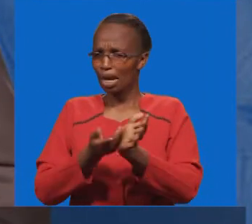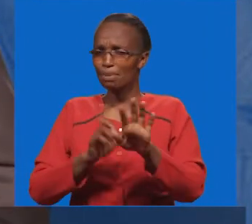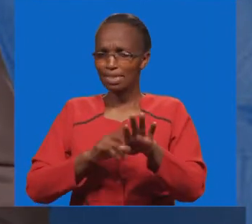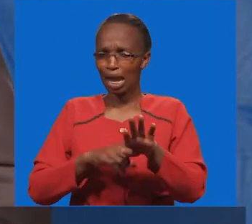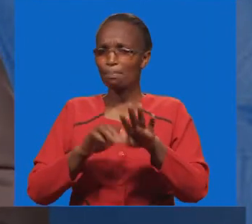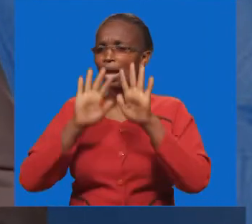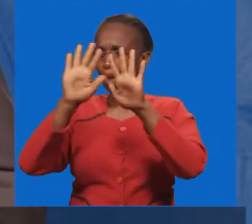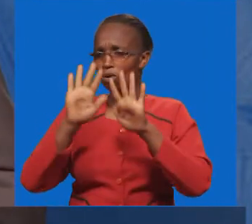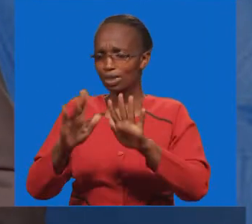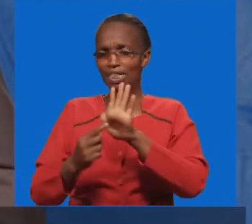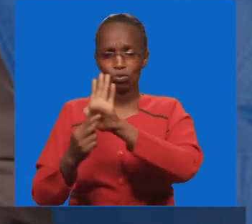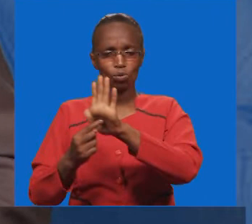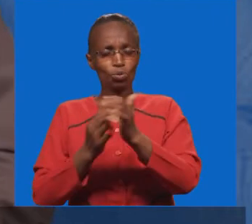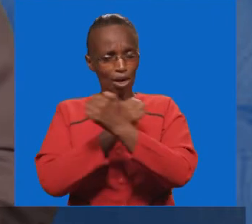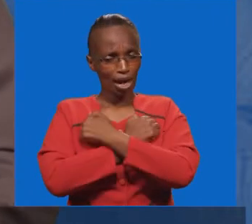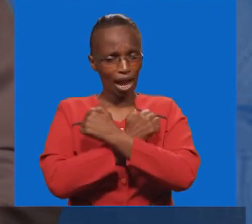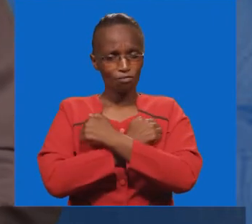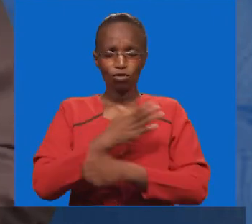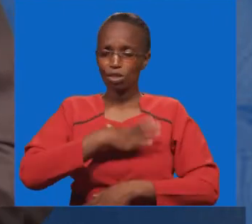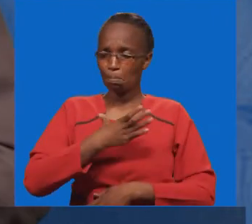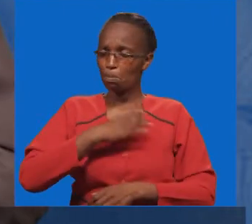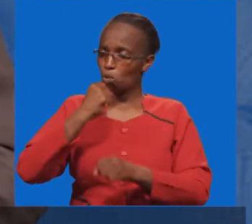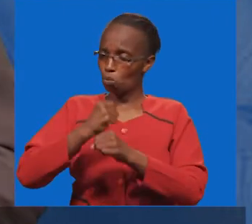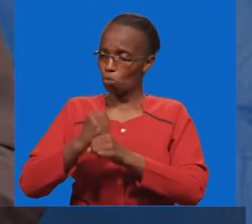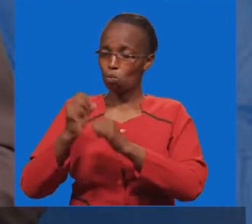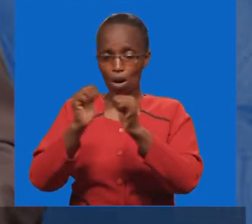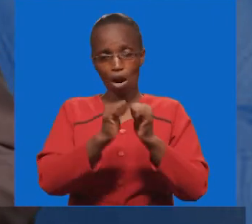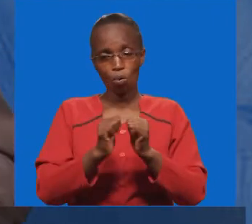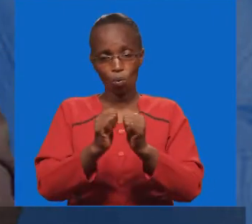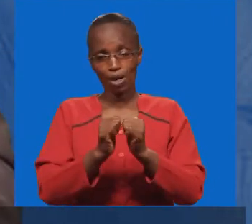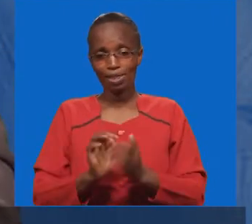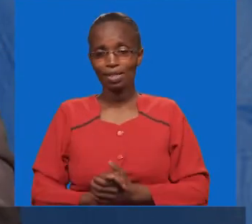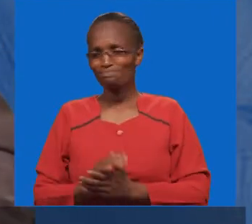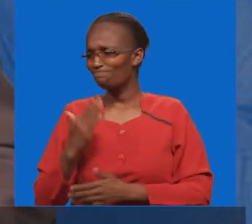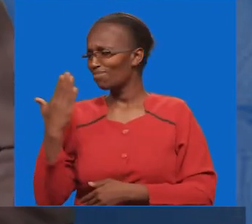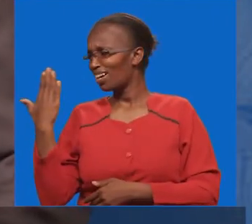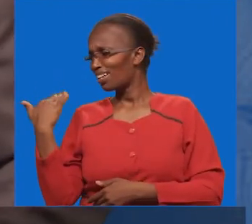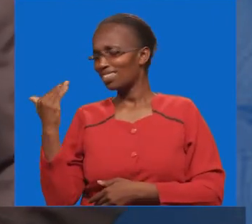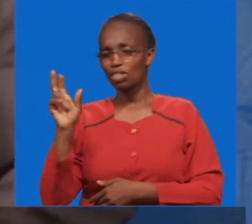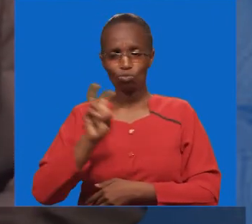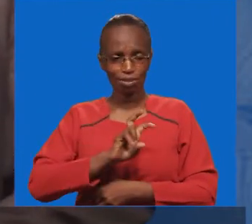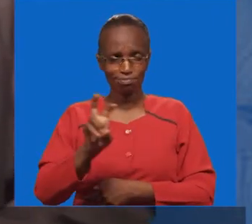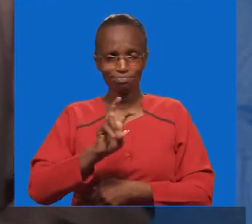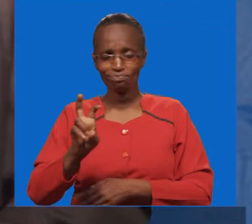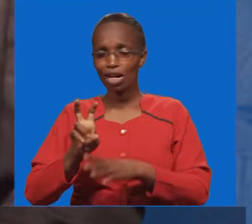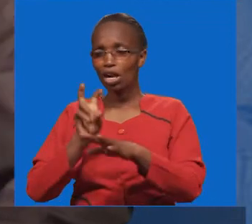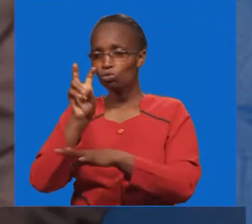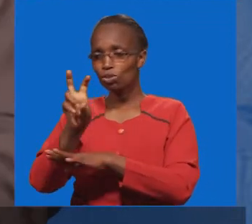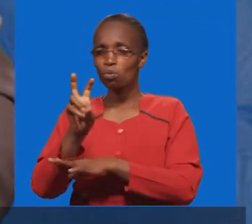ambaye tuko naye. Hata ni vizuri kuonyesha upendo hata kwa wafanyikazi ambao tuko nao.